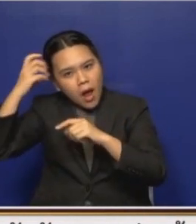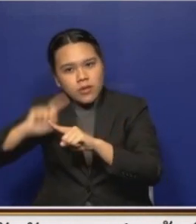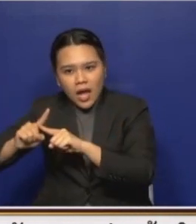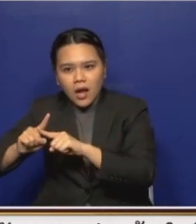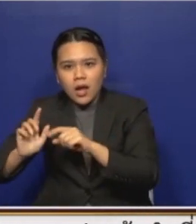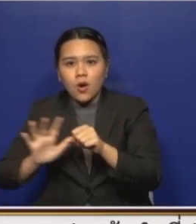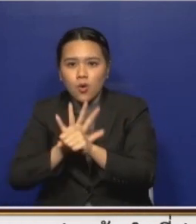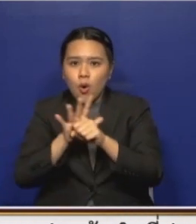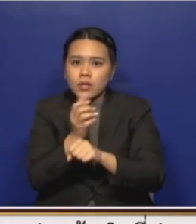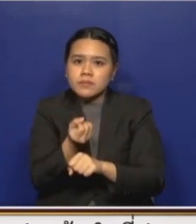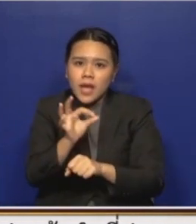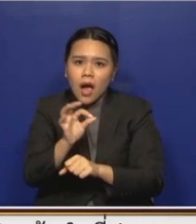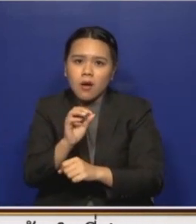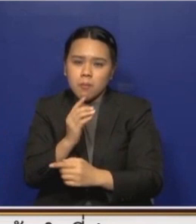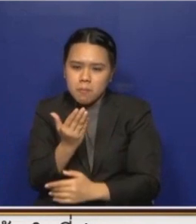างเติ่งอยู่ฮะ